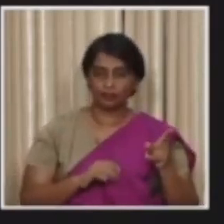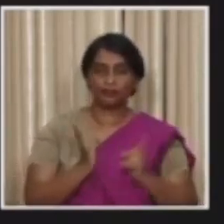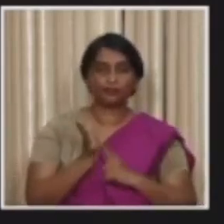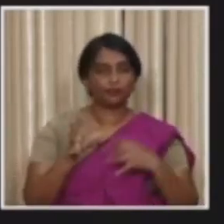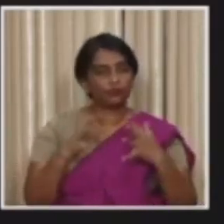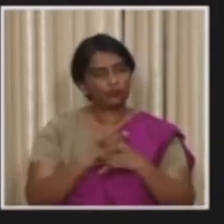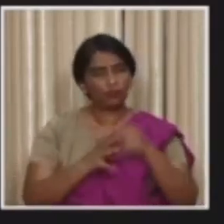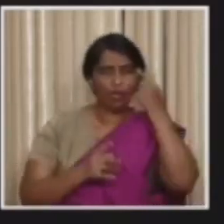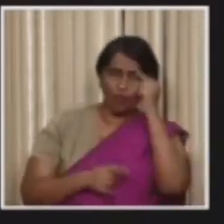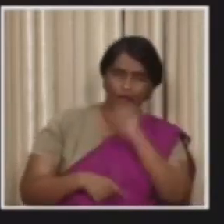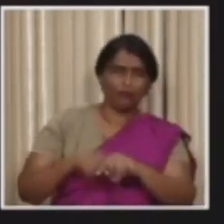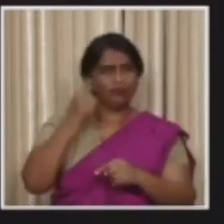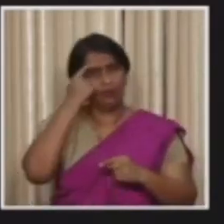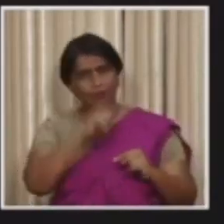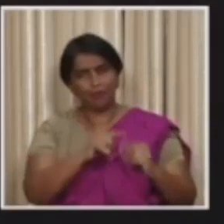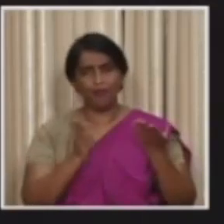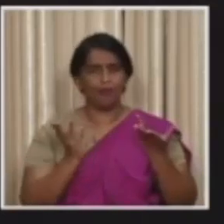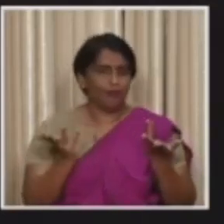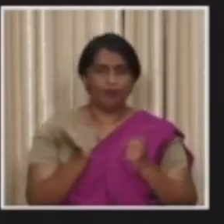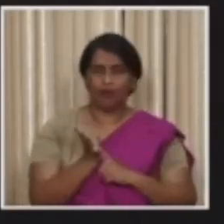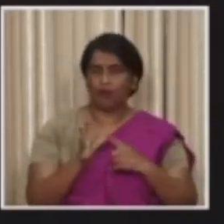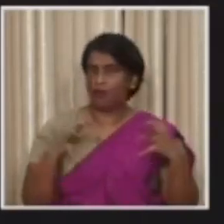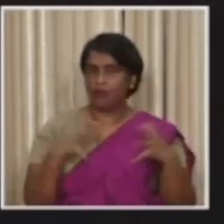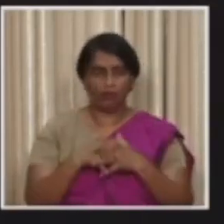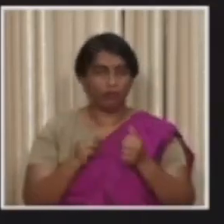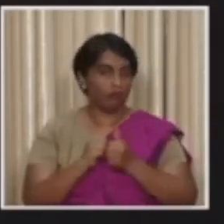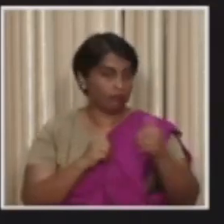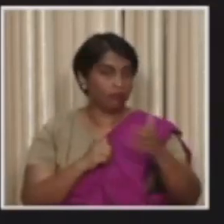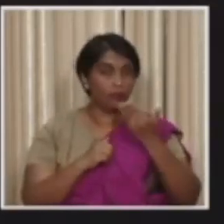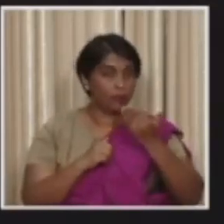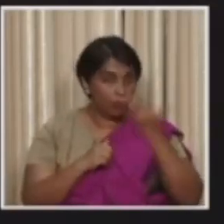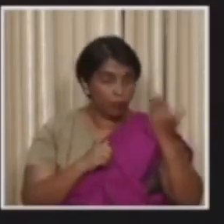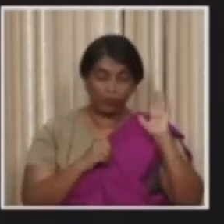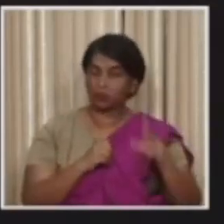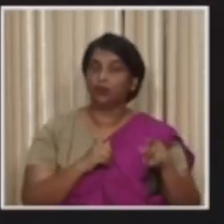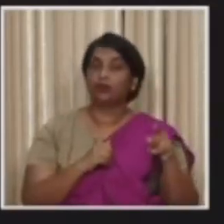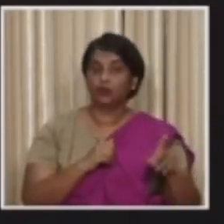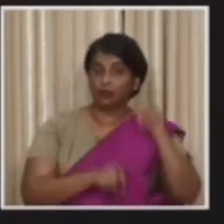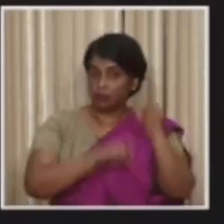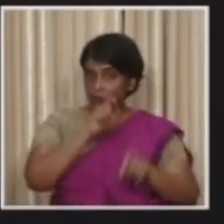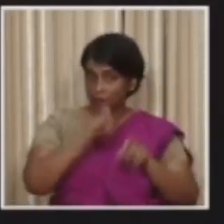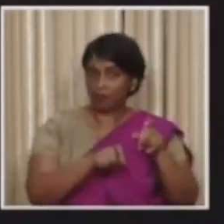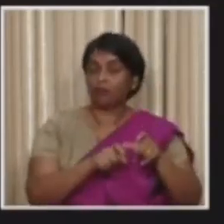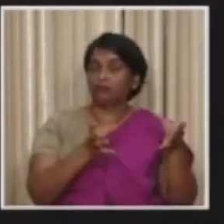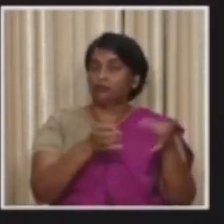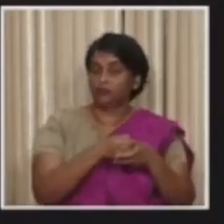කාට විරුද්ධවද ක්‍රියාත්මක කරන්නේ? නීතිය ක්‍රියාත්මක කිරීම සඳහා හැකියාවක් ඇති නිලධාරී මණ්ඩලයක්